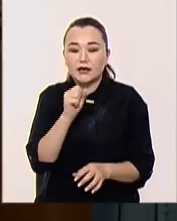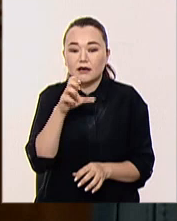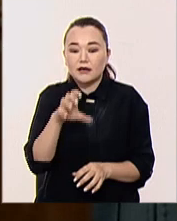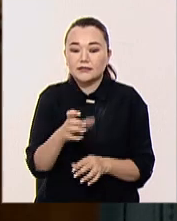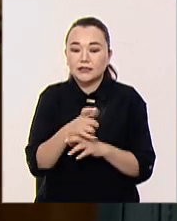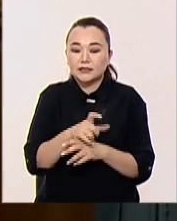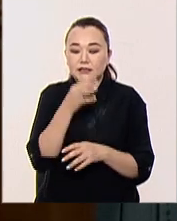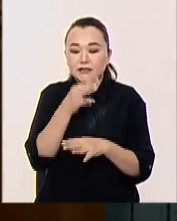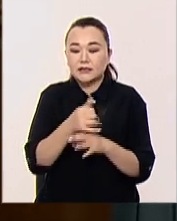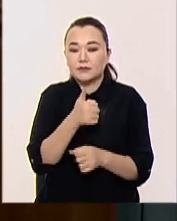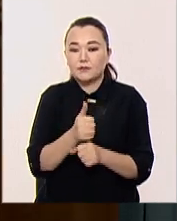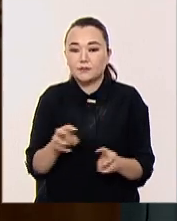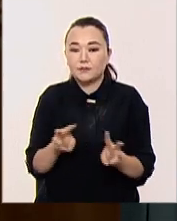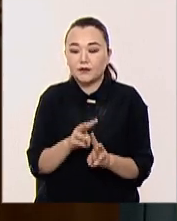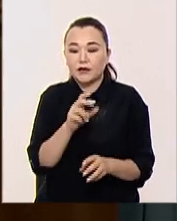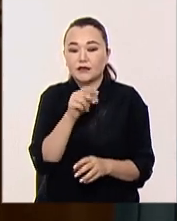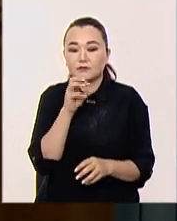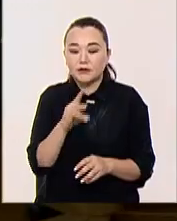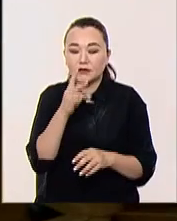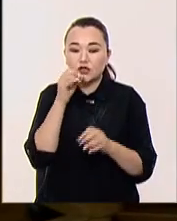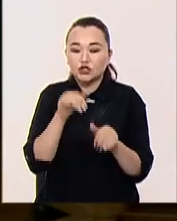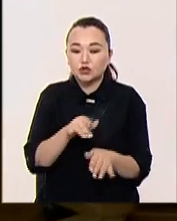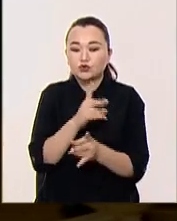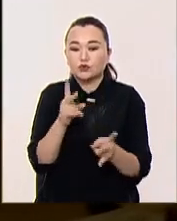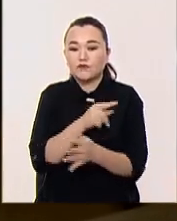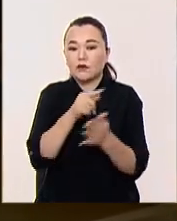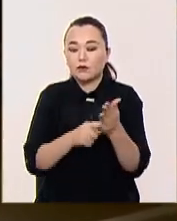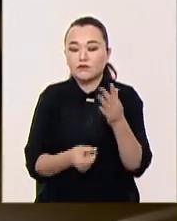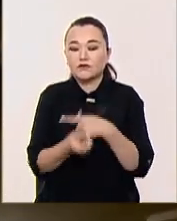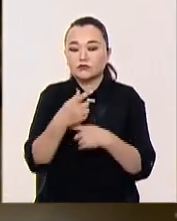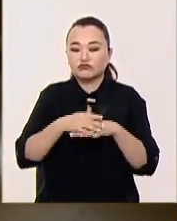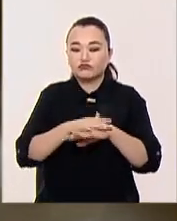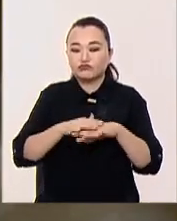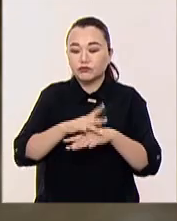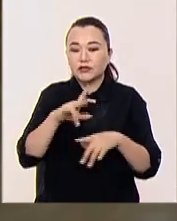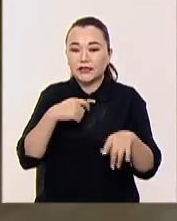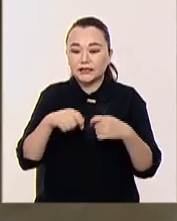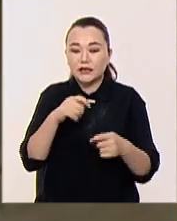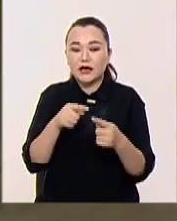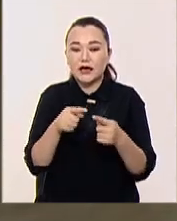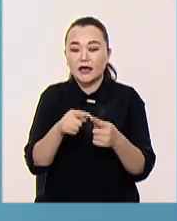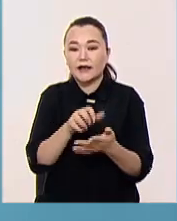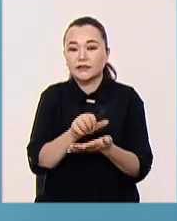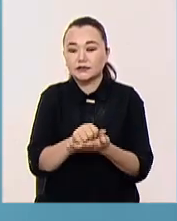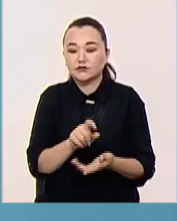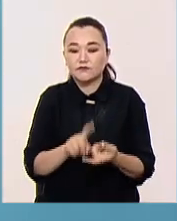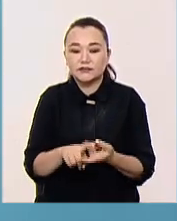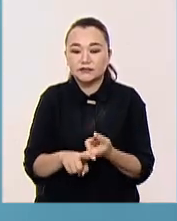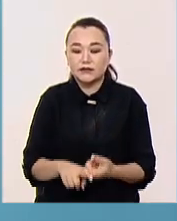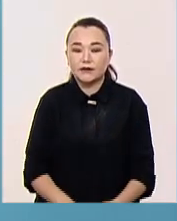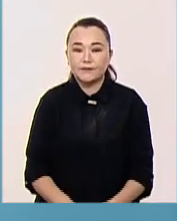отметил премьер-министр. Глава Кабмина поручил решить вопрос с возникшим ажиотажем на рынке арендного жилья.